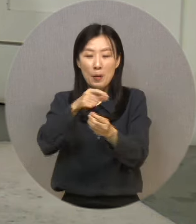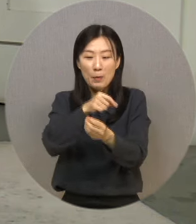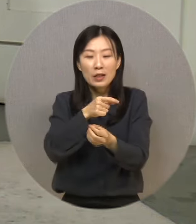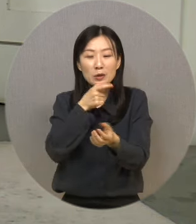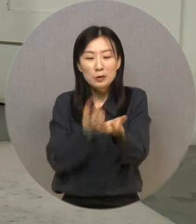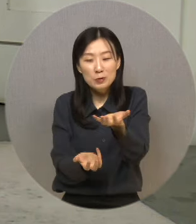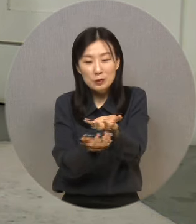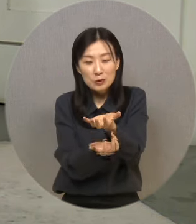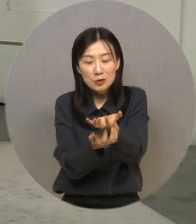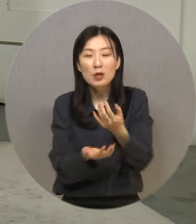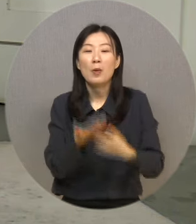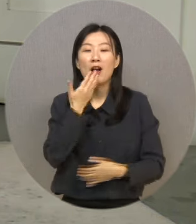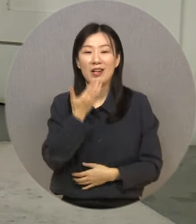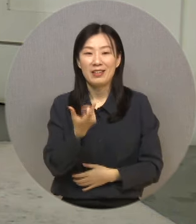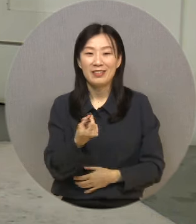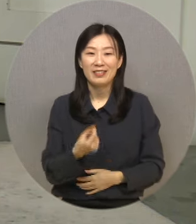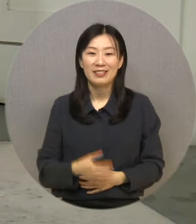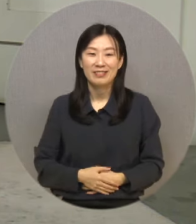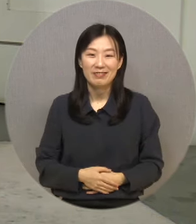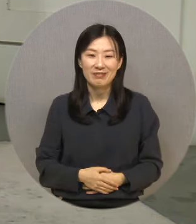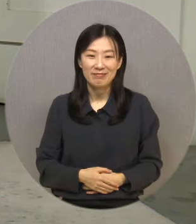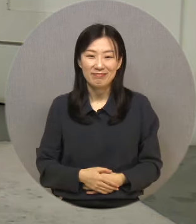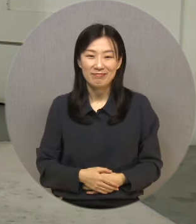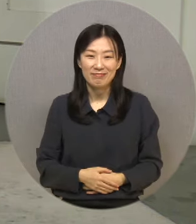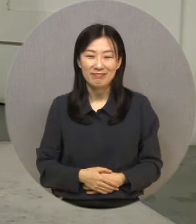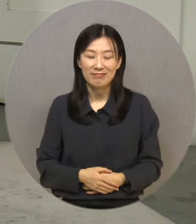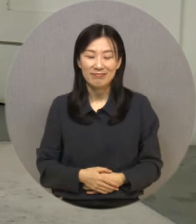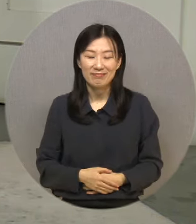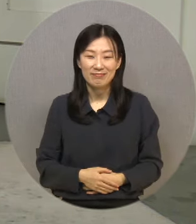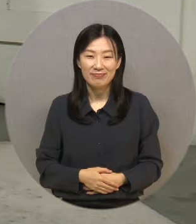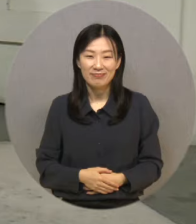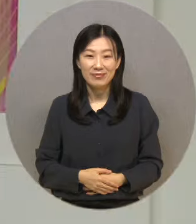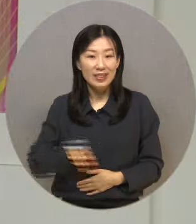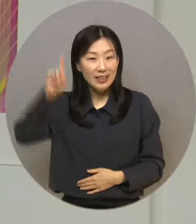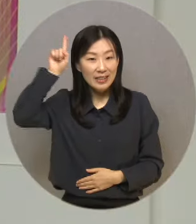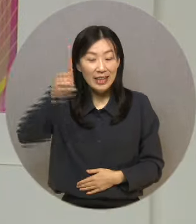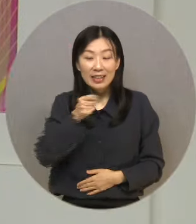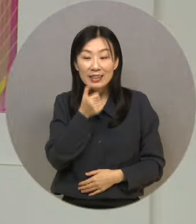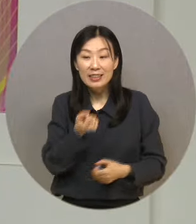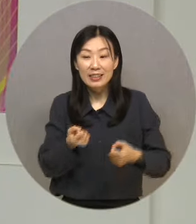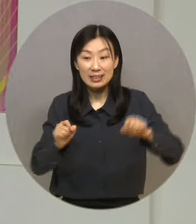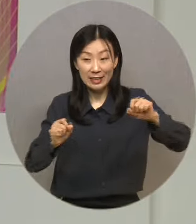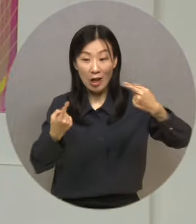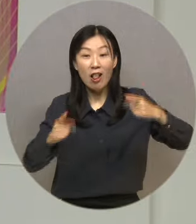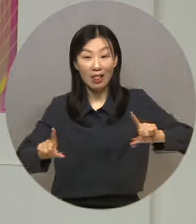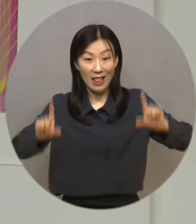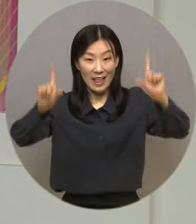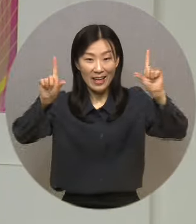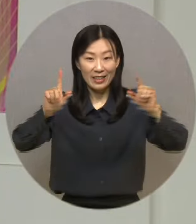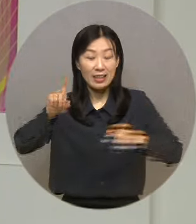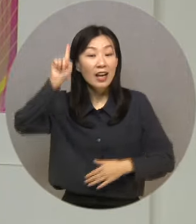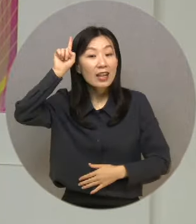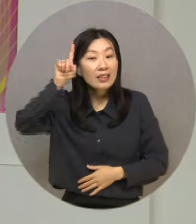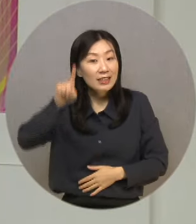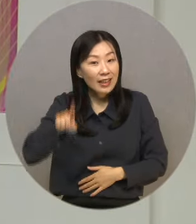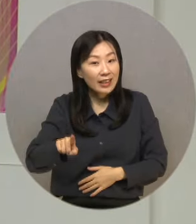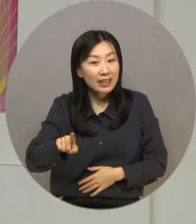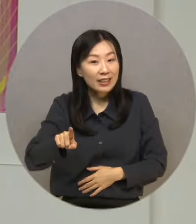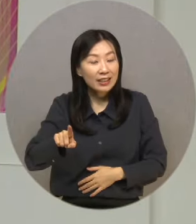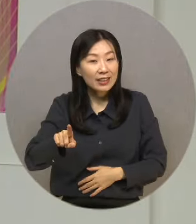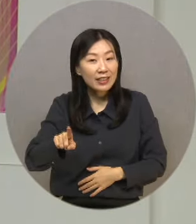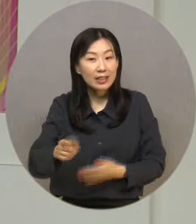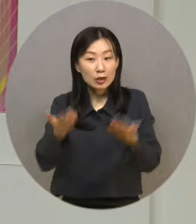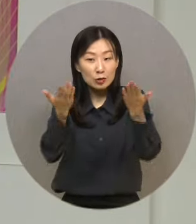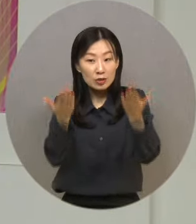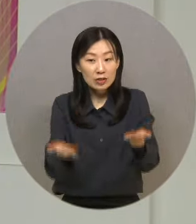시작. 초를 맞춰서 하시는구나. 네네. 네 내일이 설날입니다. 네네네. 그럼 내일은 어떤 그 연휴?